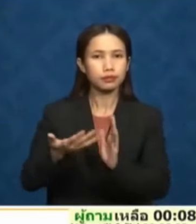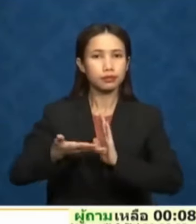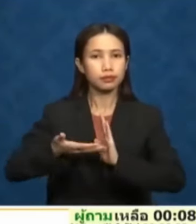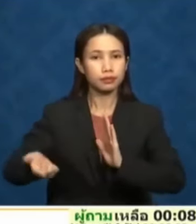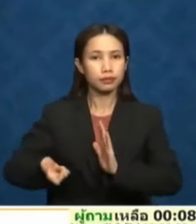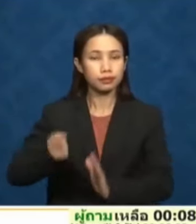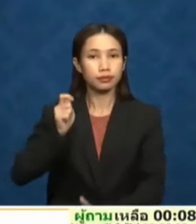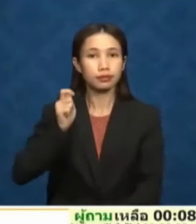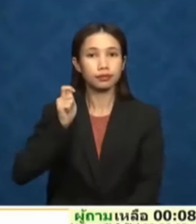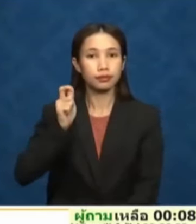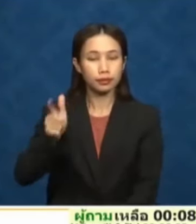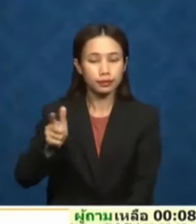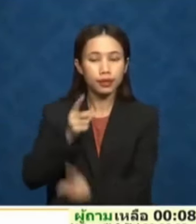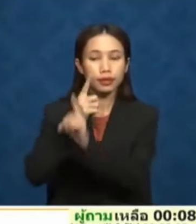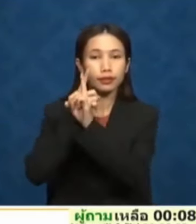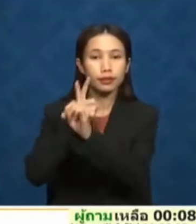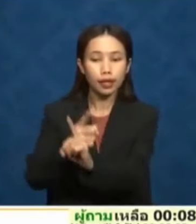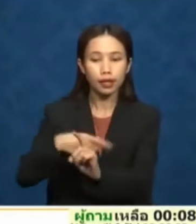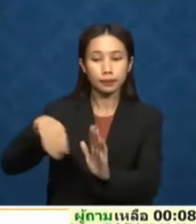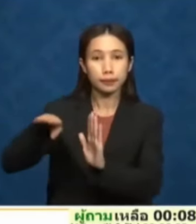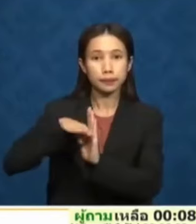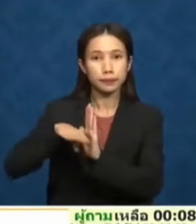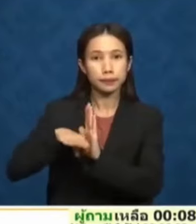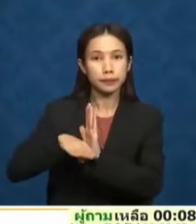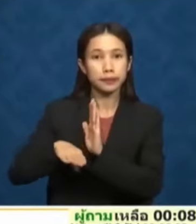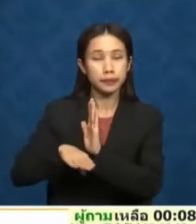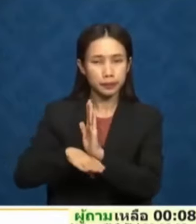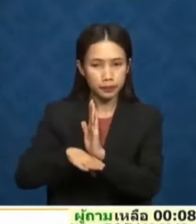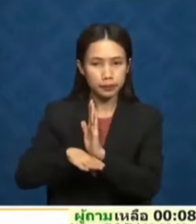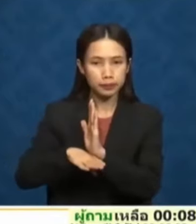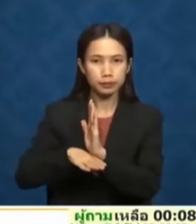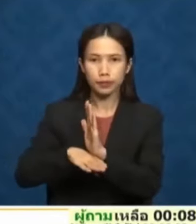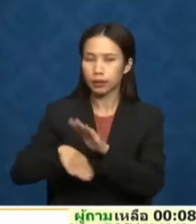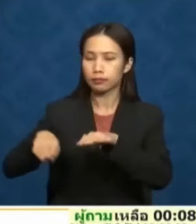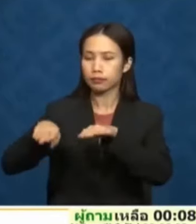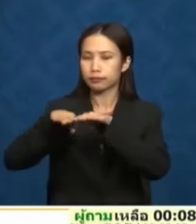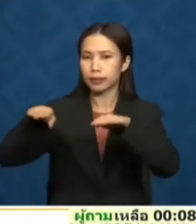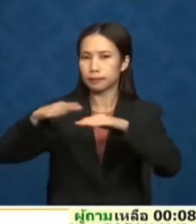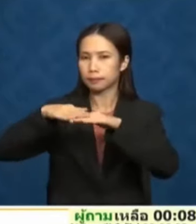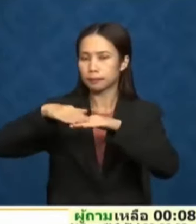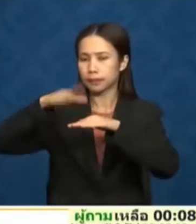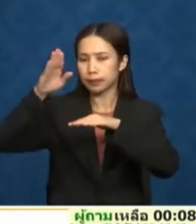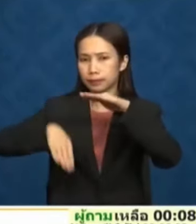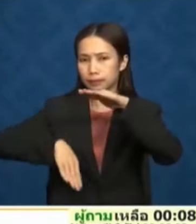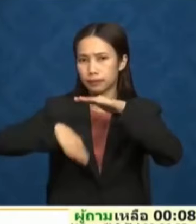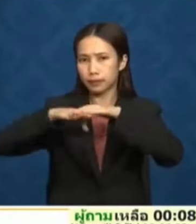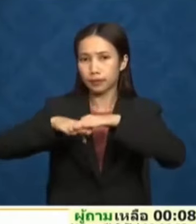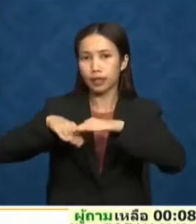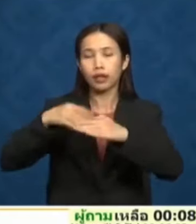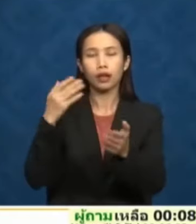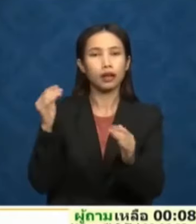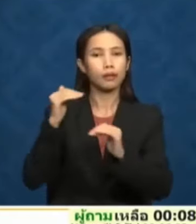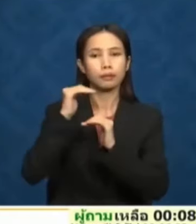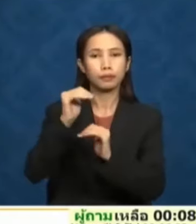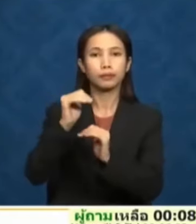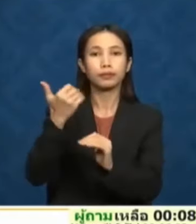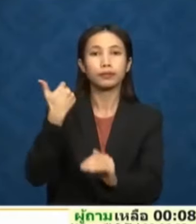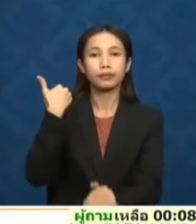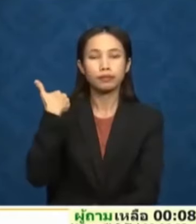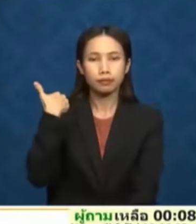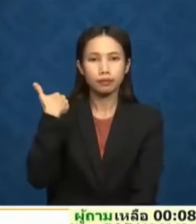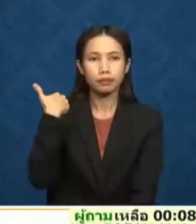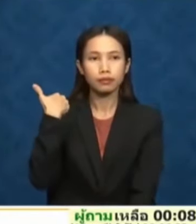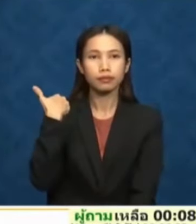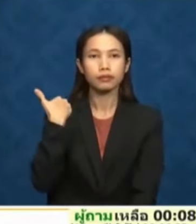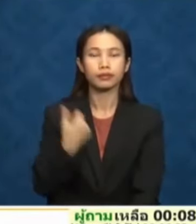แบบตามรายการที่กำหนดอยู่แบบมีเพดานนะครับคือ edu with